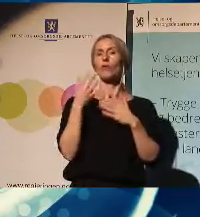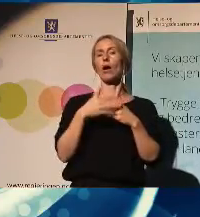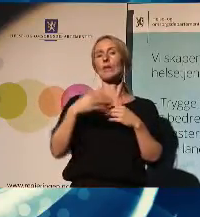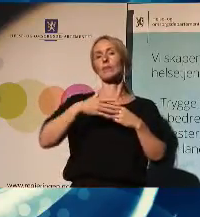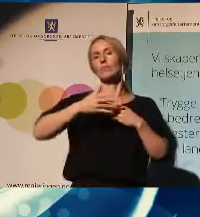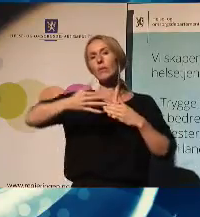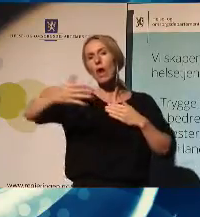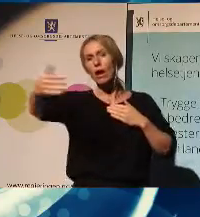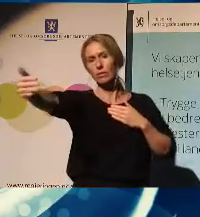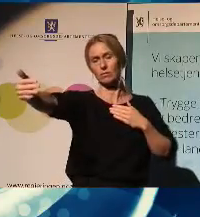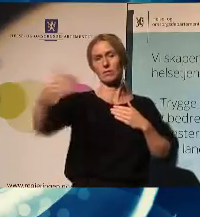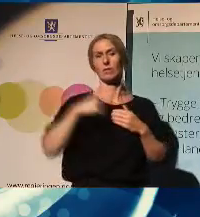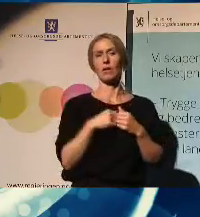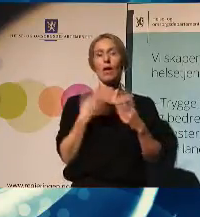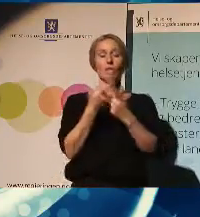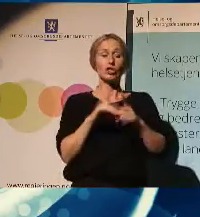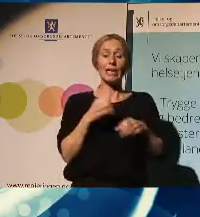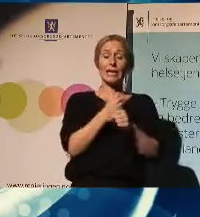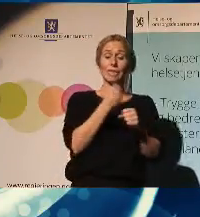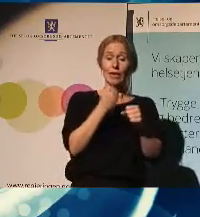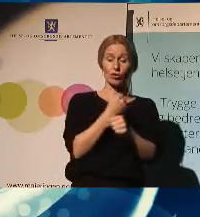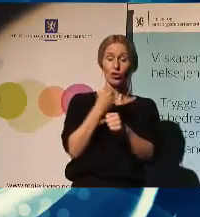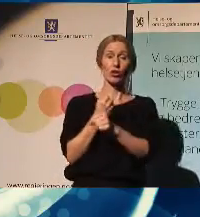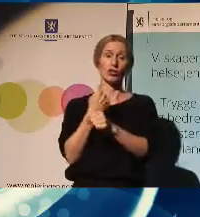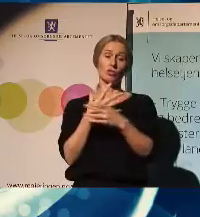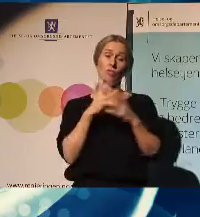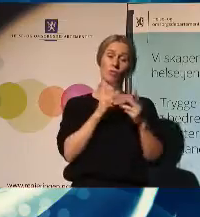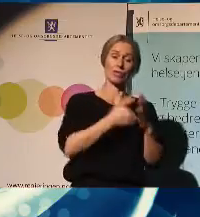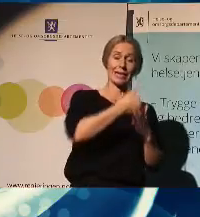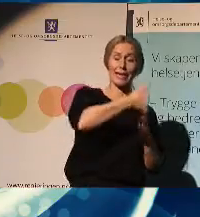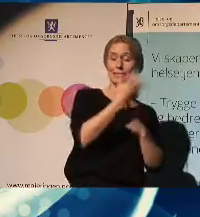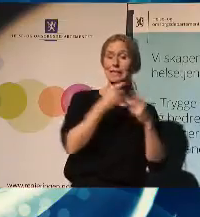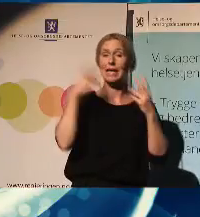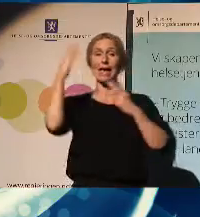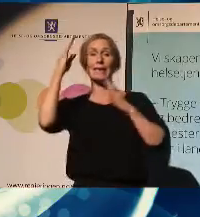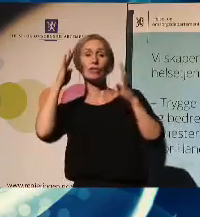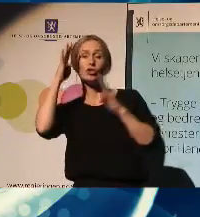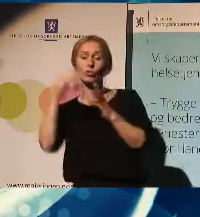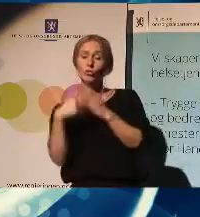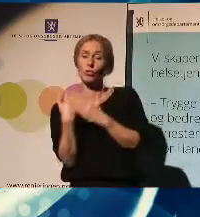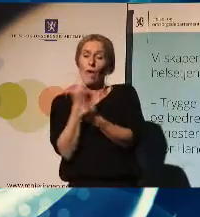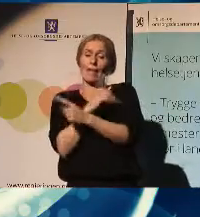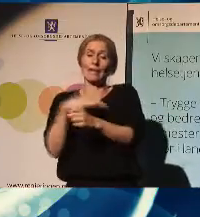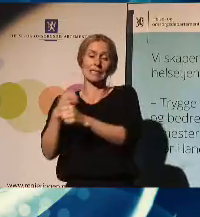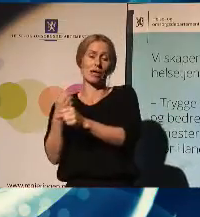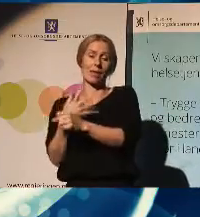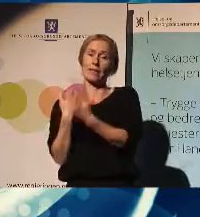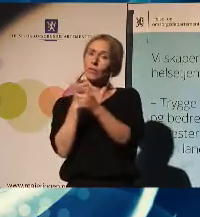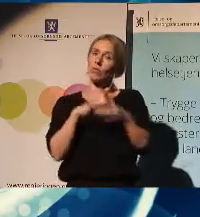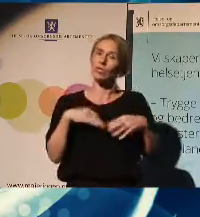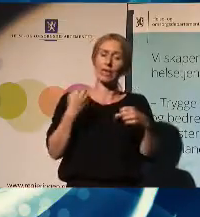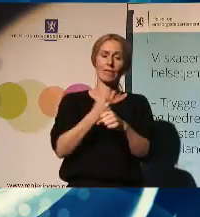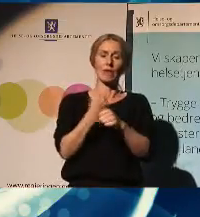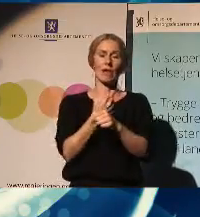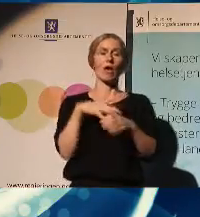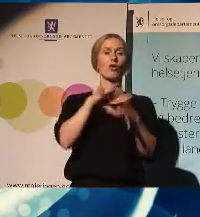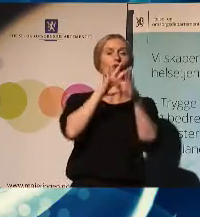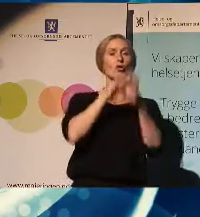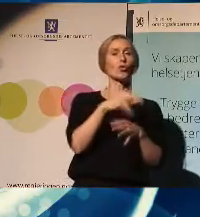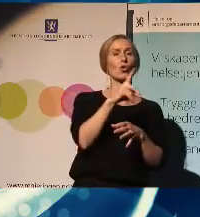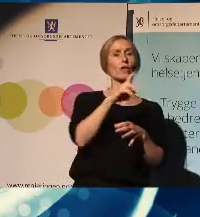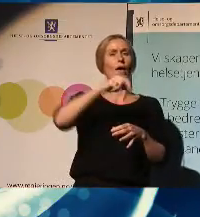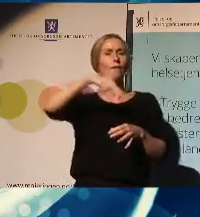Det er utviklet ulike verktøy som nyttes i både ledelses, innovasjon og endringsarbeid. Dr. Deming, han